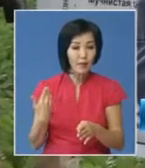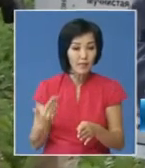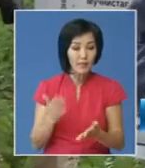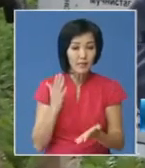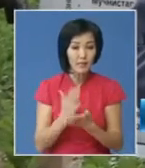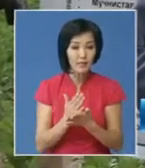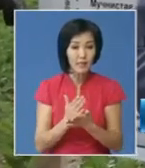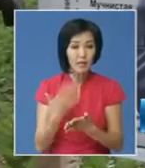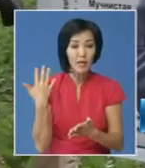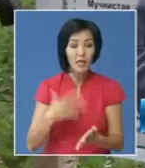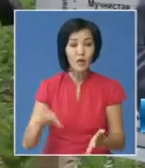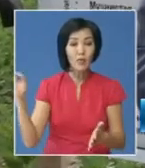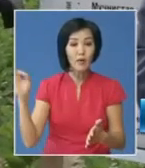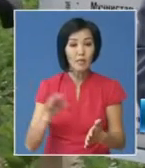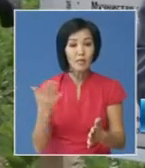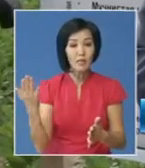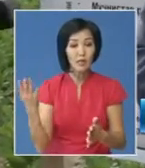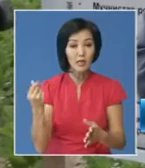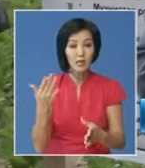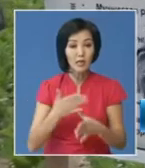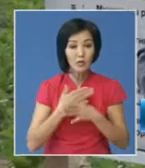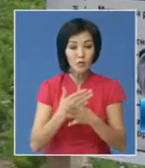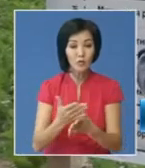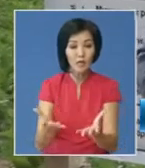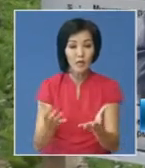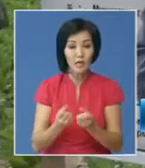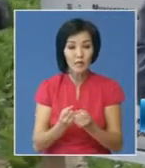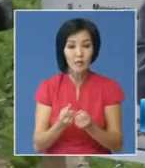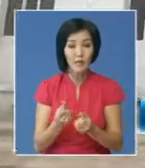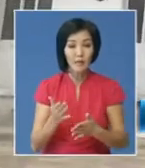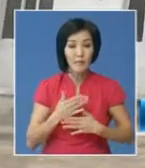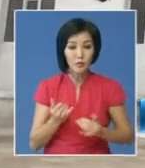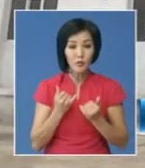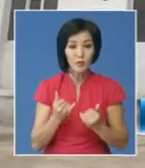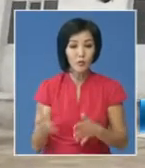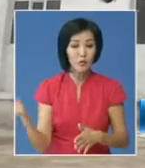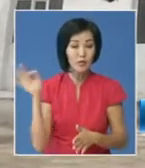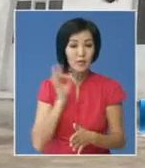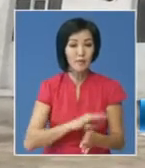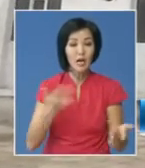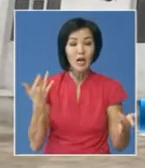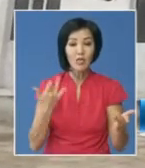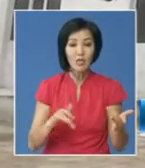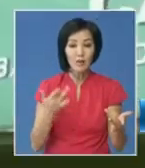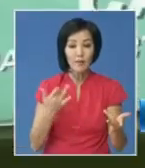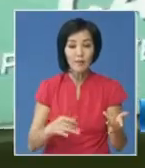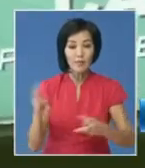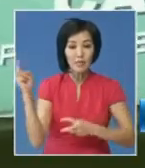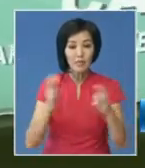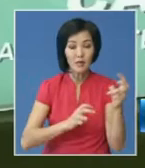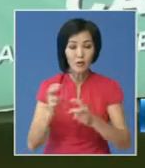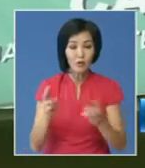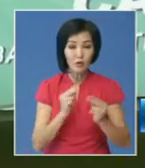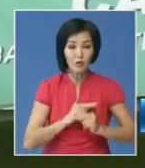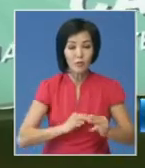Енді жалпы сомадан 112-ден 50%-ді азайтып көріңізші. Біз үшін өте тиімді. Жамбылдан келген меймандар Көксу қант зауытының